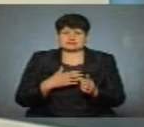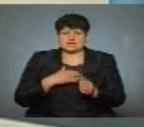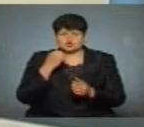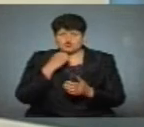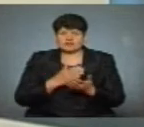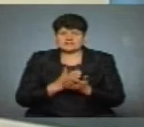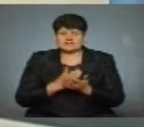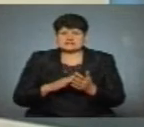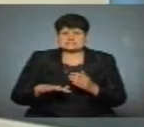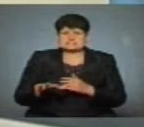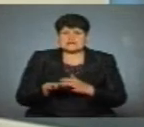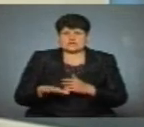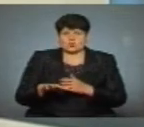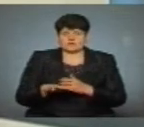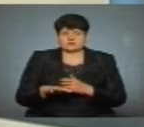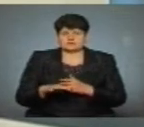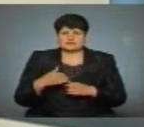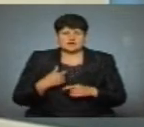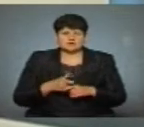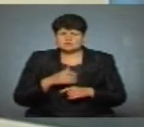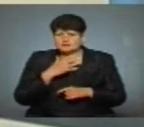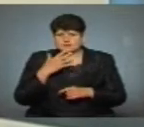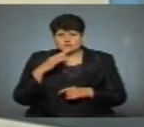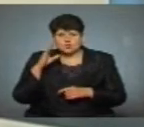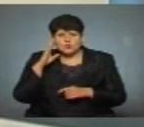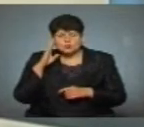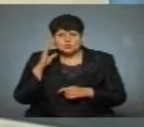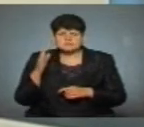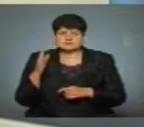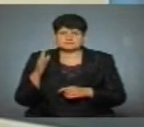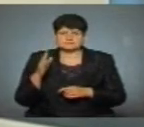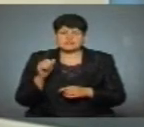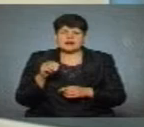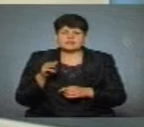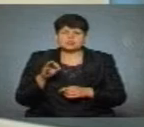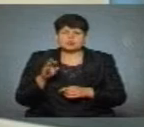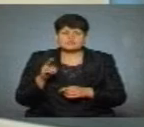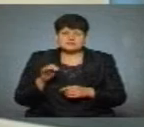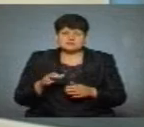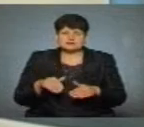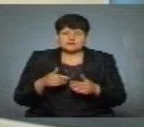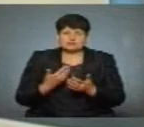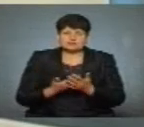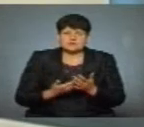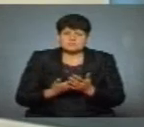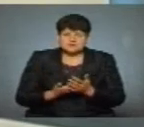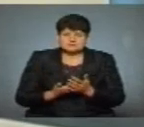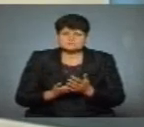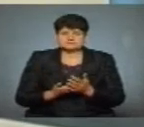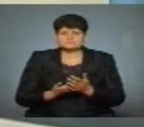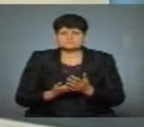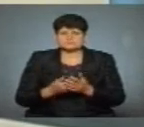ветеранського середовища. Знаєте, от я дуже багато хлопцям, атовцям даю в примір навіть тих